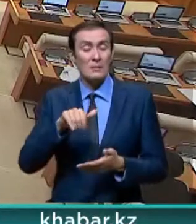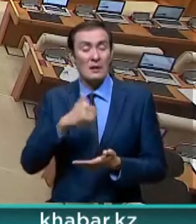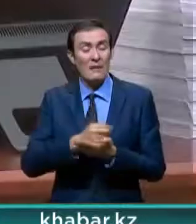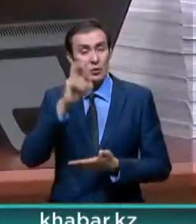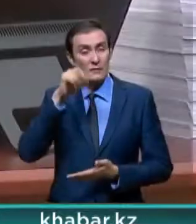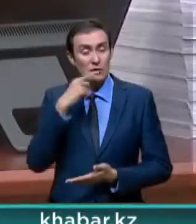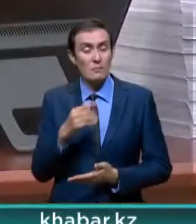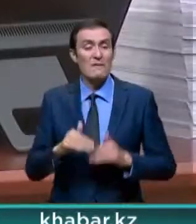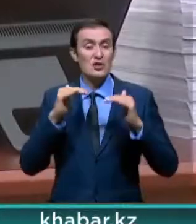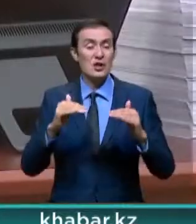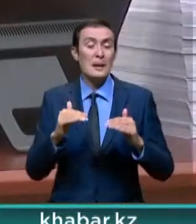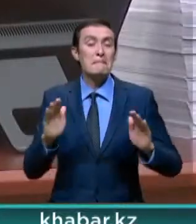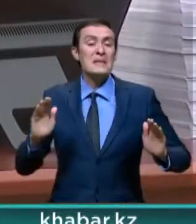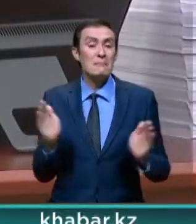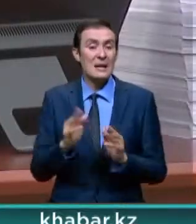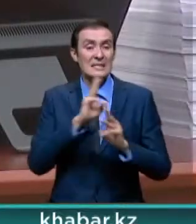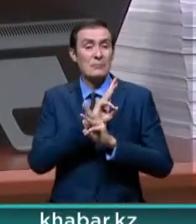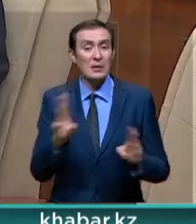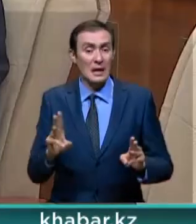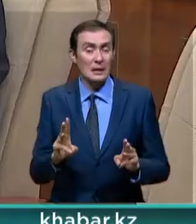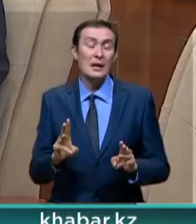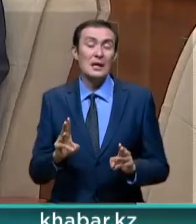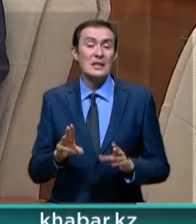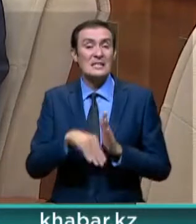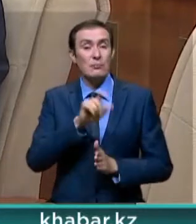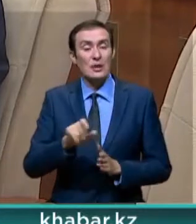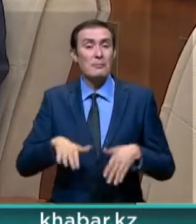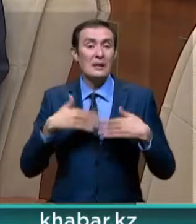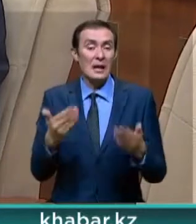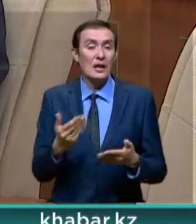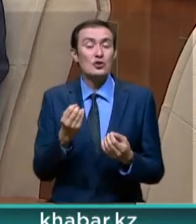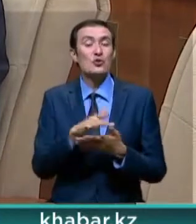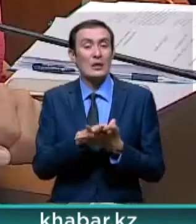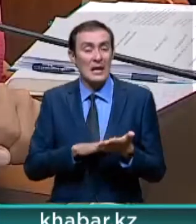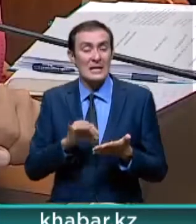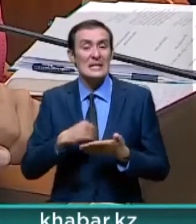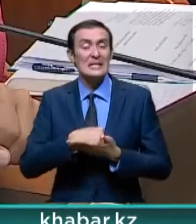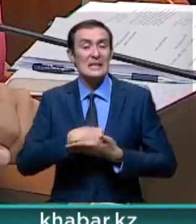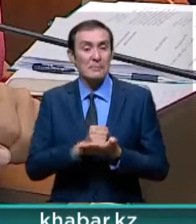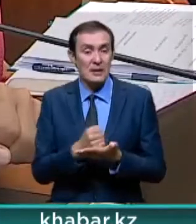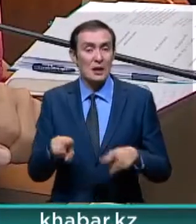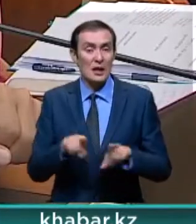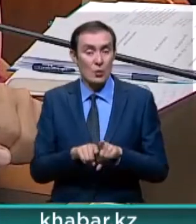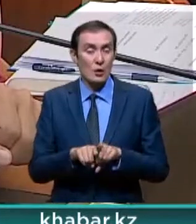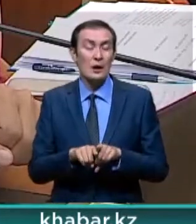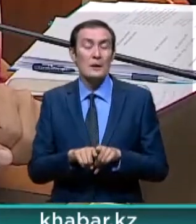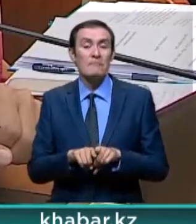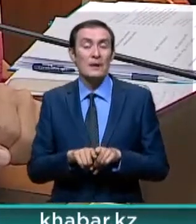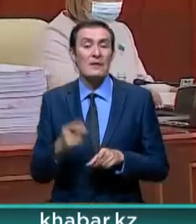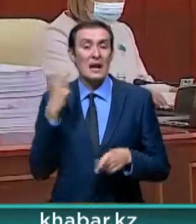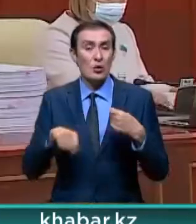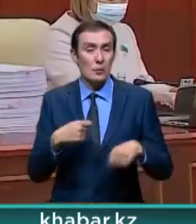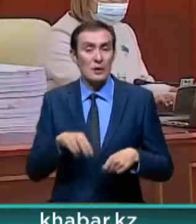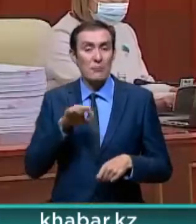президента, может дать повышение минимальной заработной платы. Депутаты предлагают пойти дальше и закрепить подобный рецепт лечения